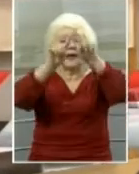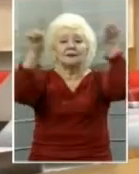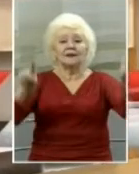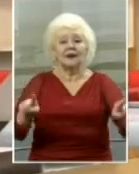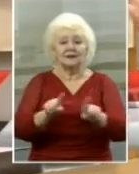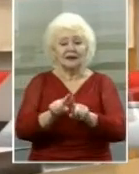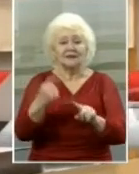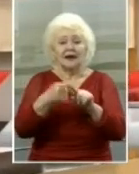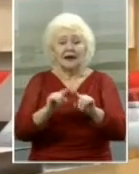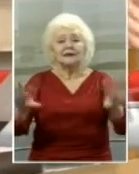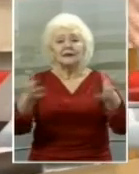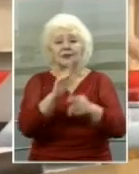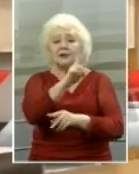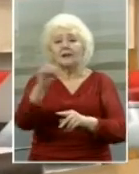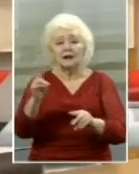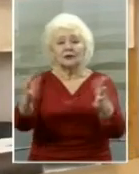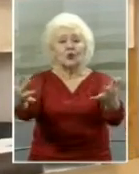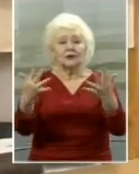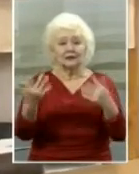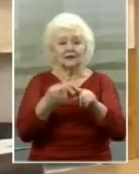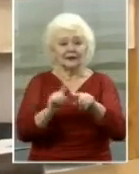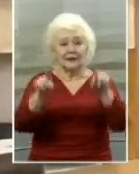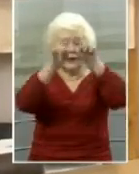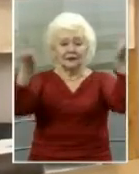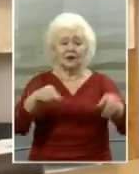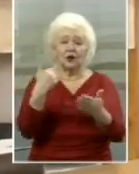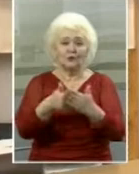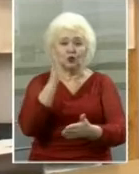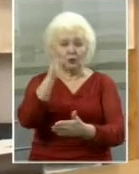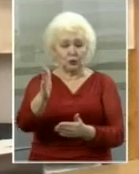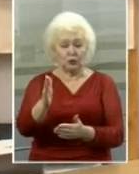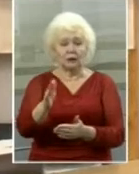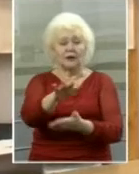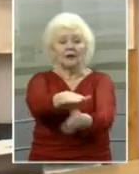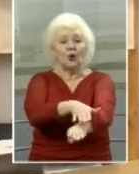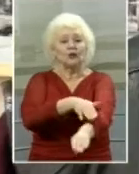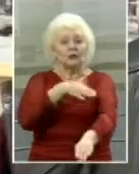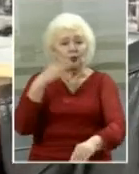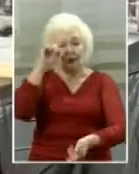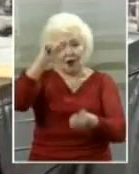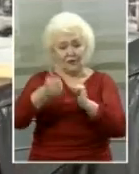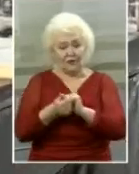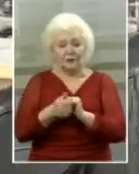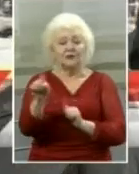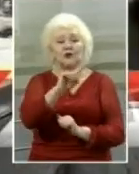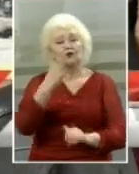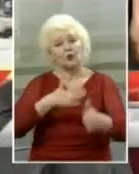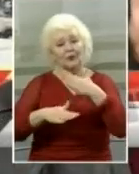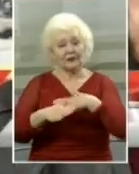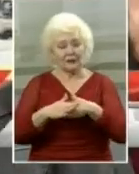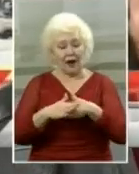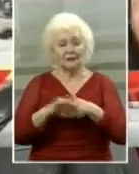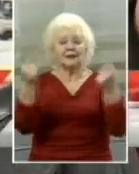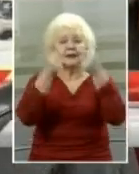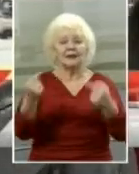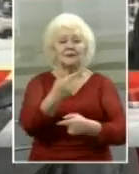ці моменти, які відображені на цих картинах, вони будуть надовго-довго в нашій пам'яті. Що приємно